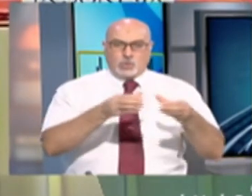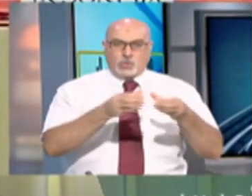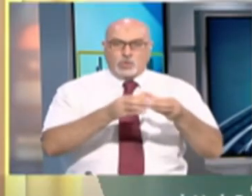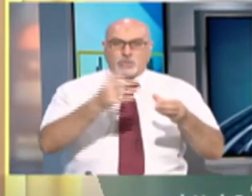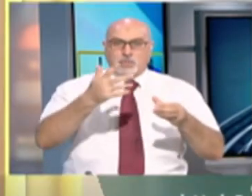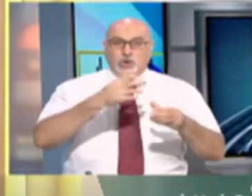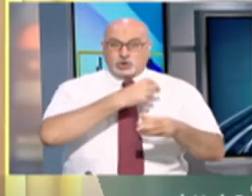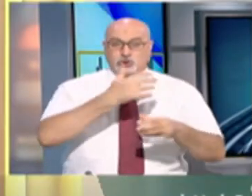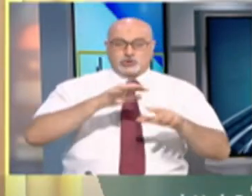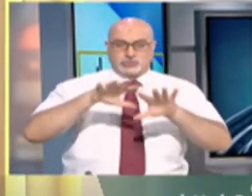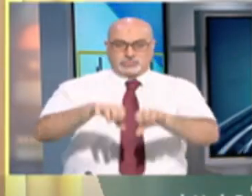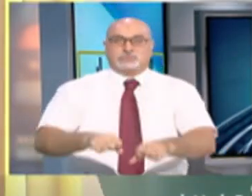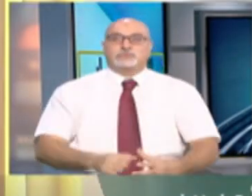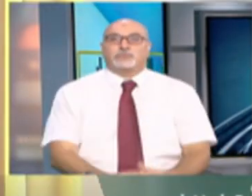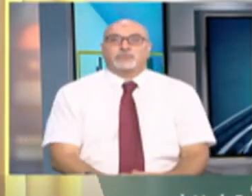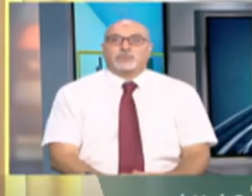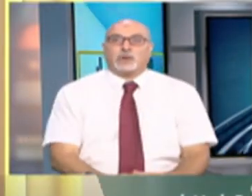الدول. سيدي الرئيس،